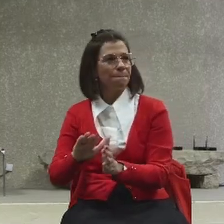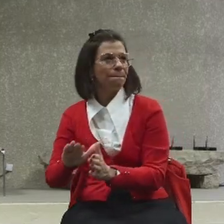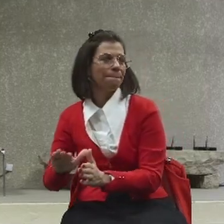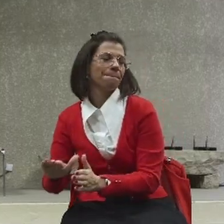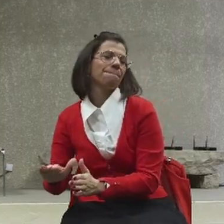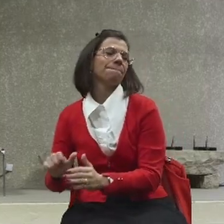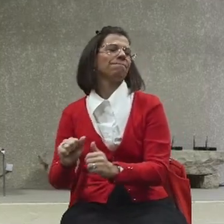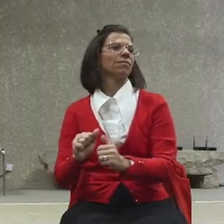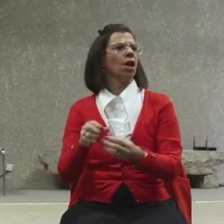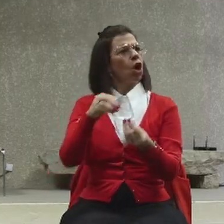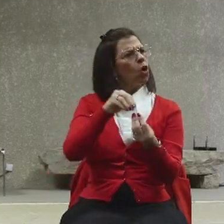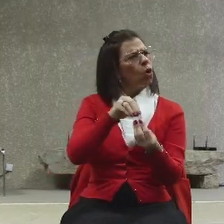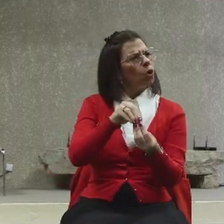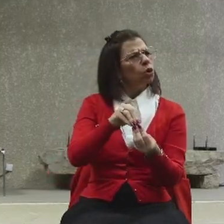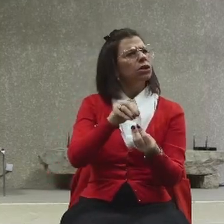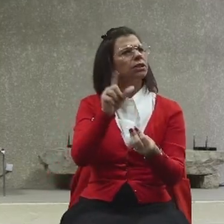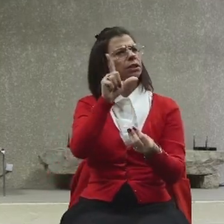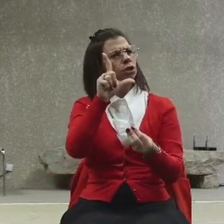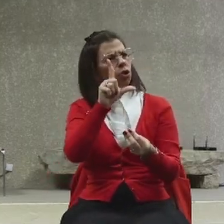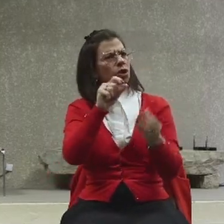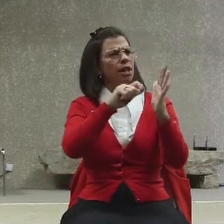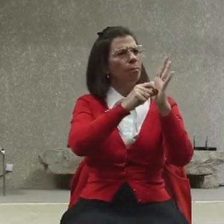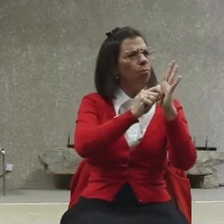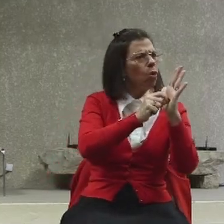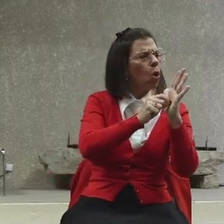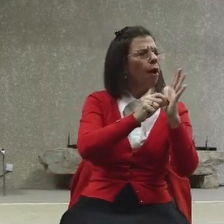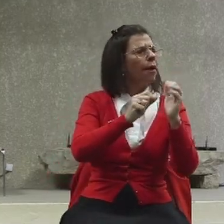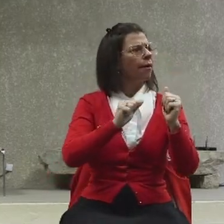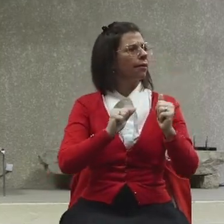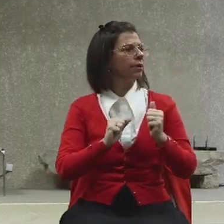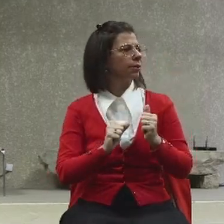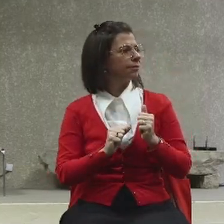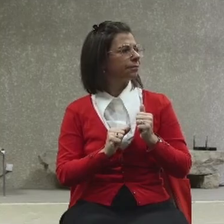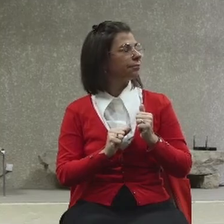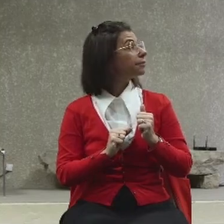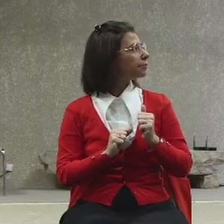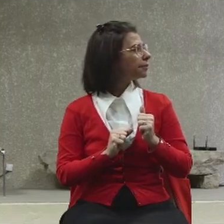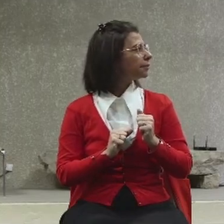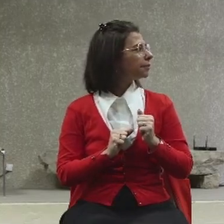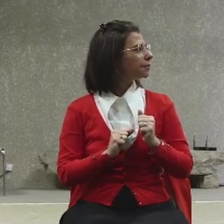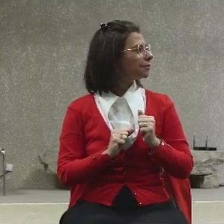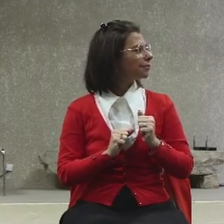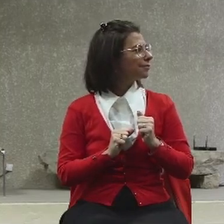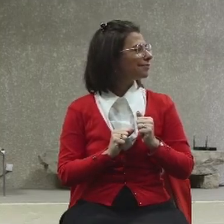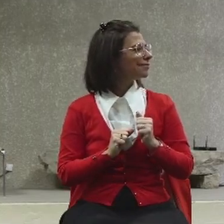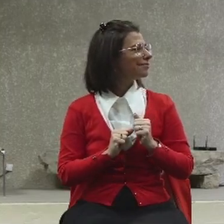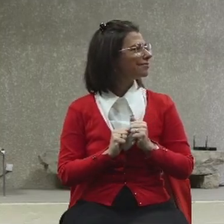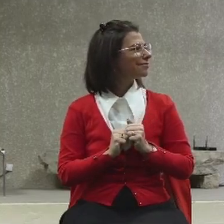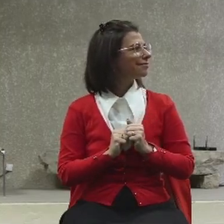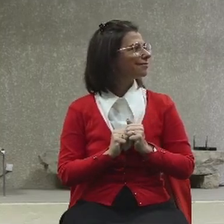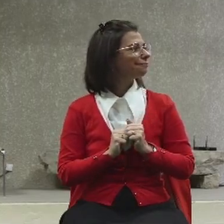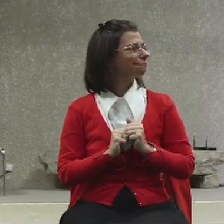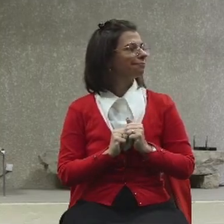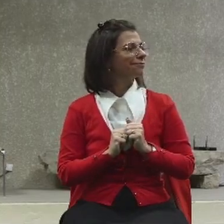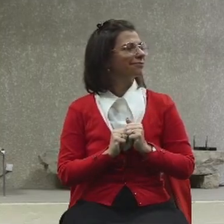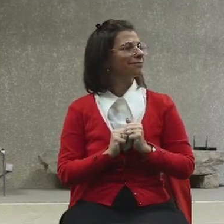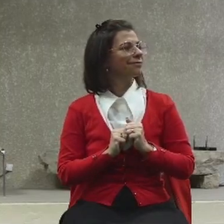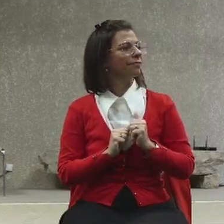le vieil homme ressuscite. Le vieil homme est crucifié. Après, ce qu'on voit apparaître, c'est la